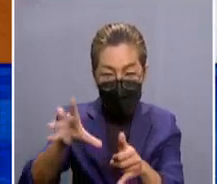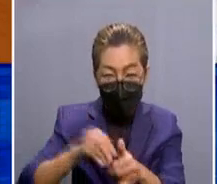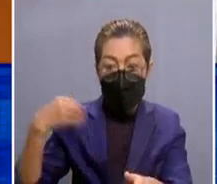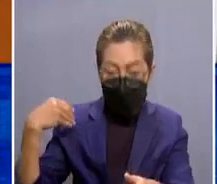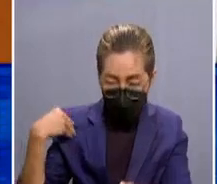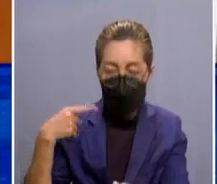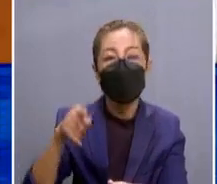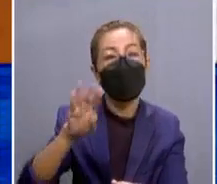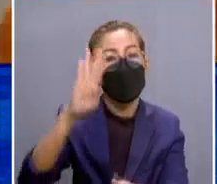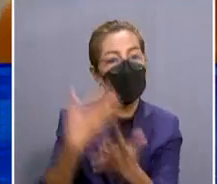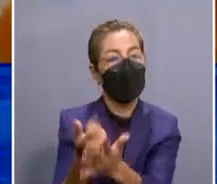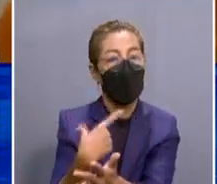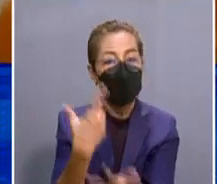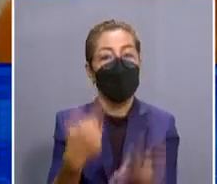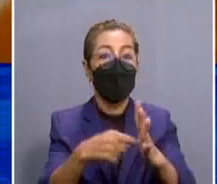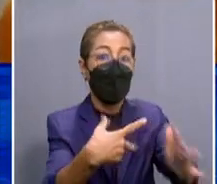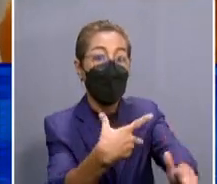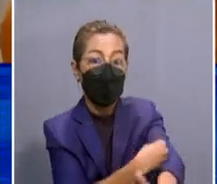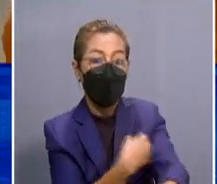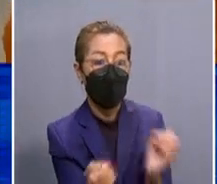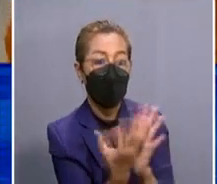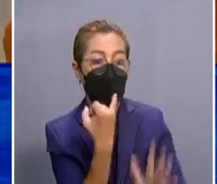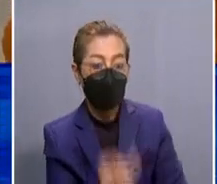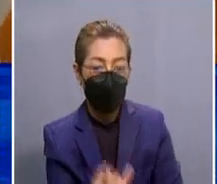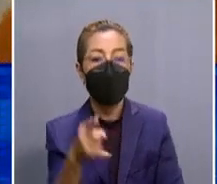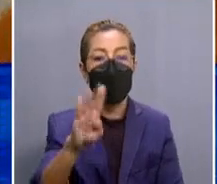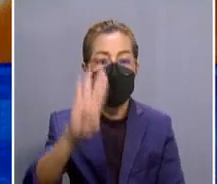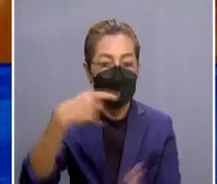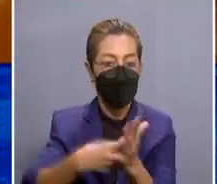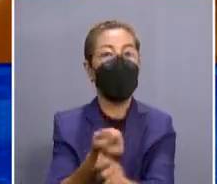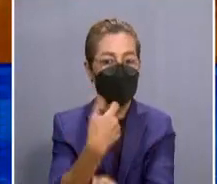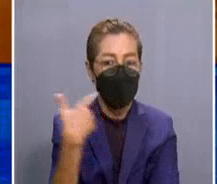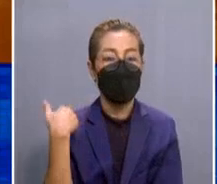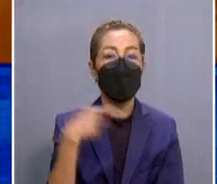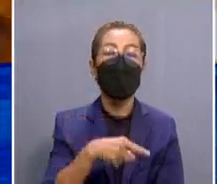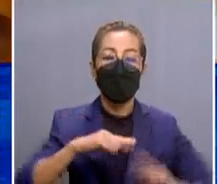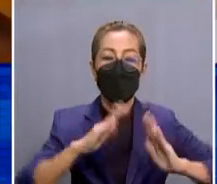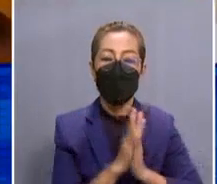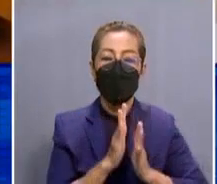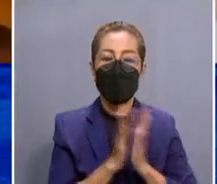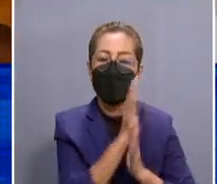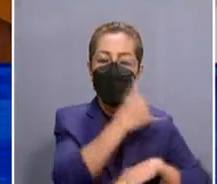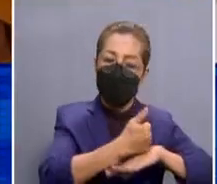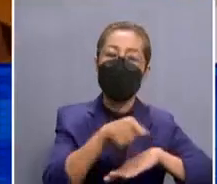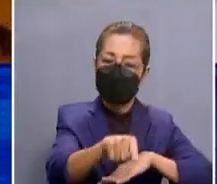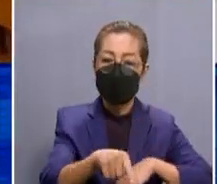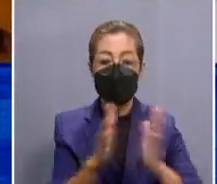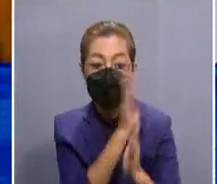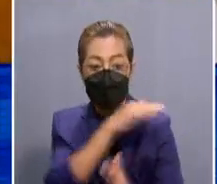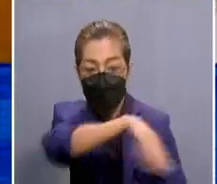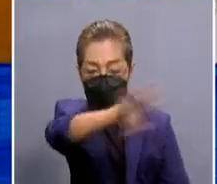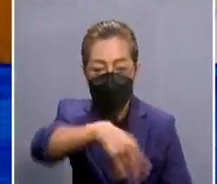เรื่องของการเจออาการแพ้และวัคซีนด้วยนะฮะก็ทำให้กับทางพระสงฆ์ทั้งวัดลูกศิษย์วัดผู้ป่วยติดเตียงในพื้นที่ 5